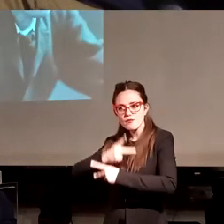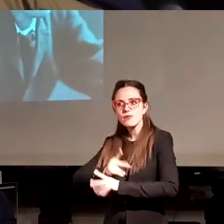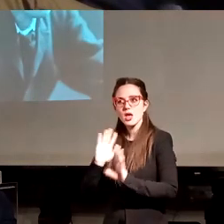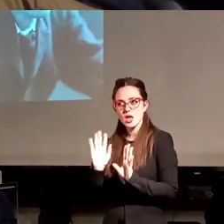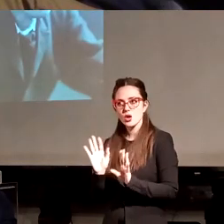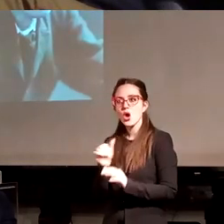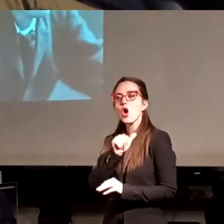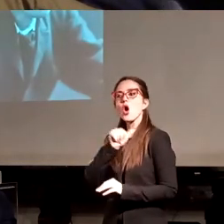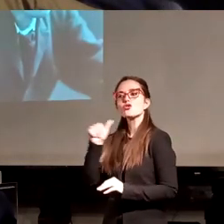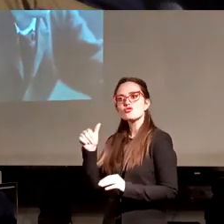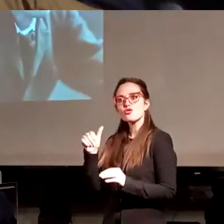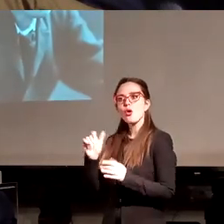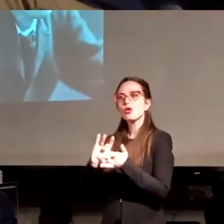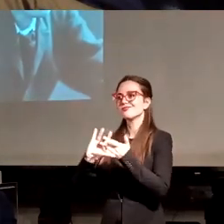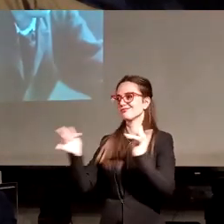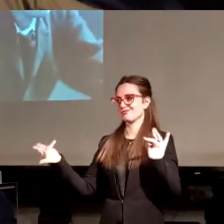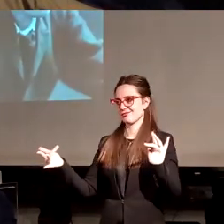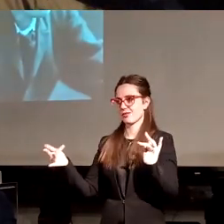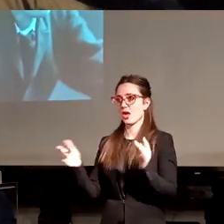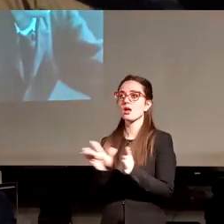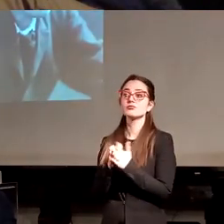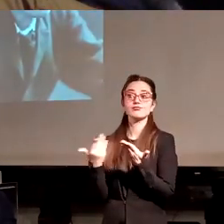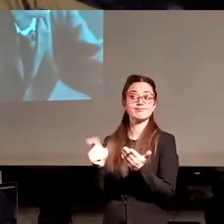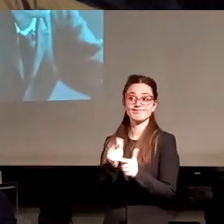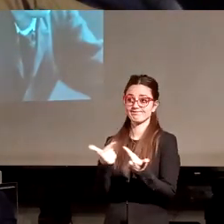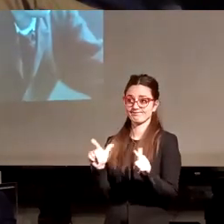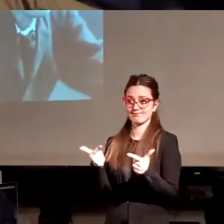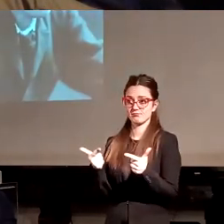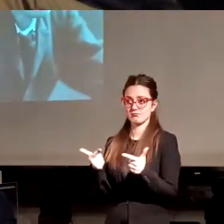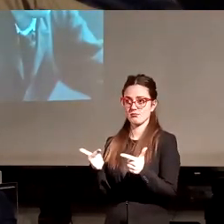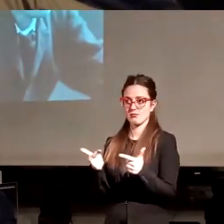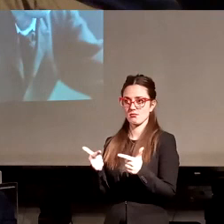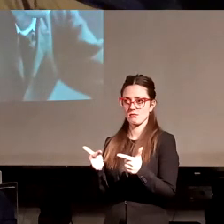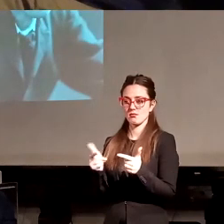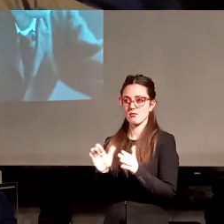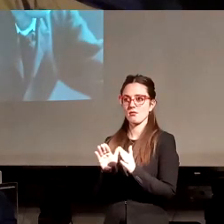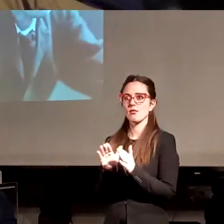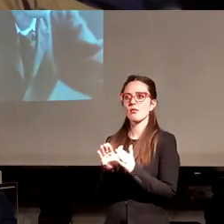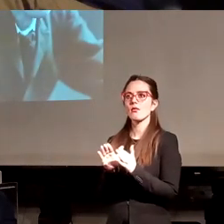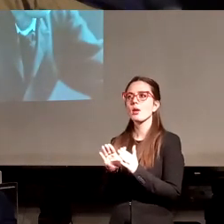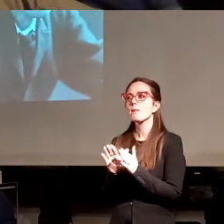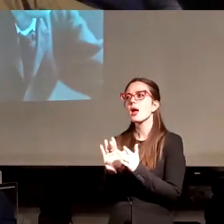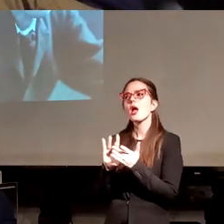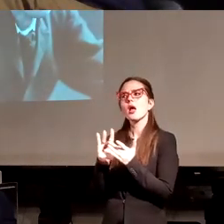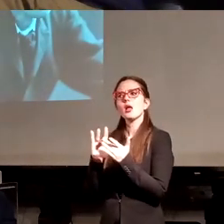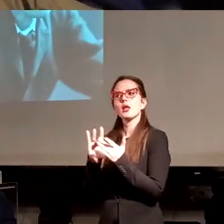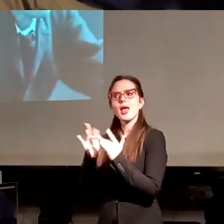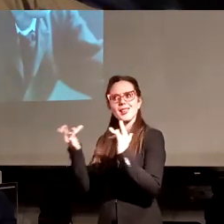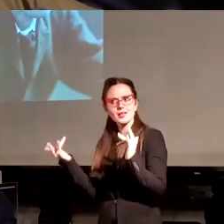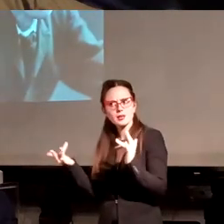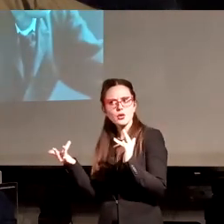in edizione elettronica non c'è cartaceo mai inquietante anche il cartaceo o elettronico che c'è